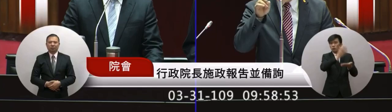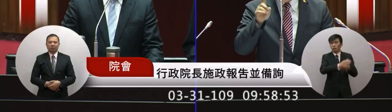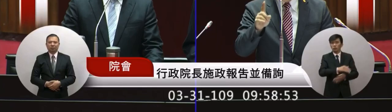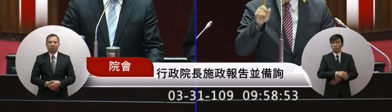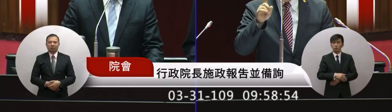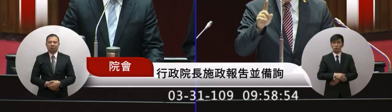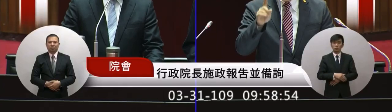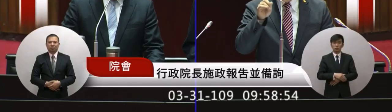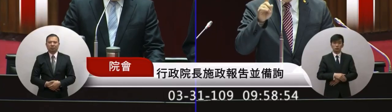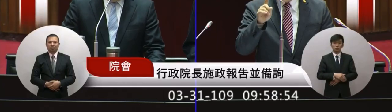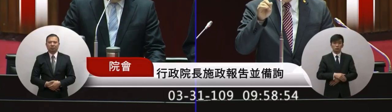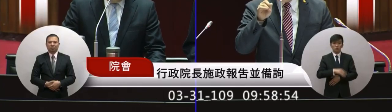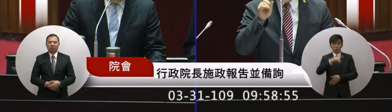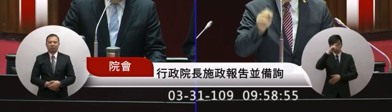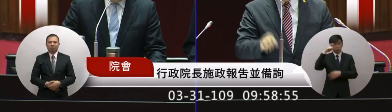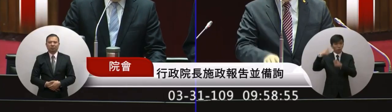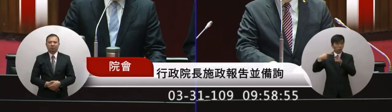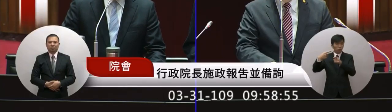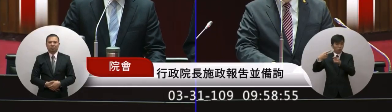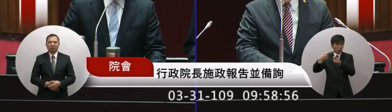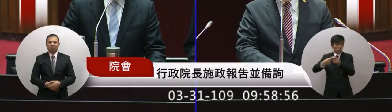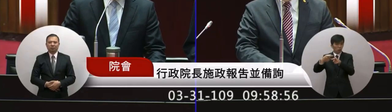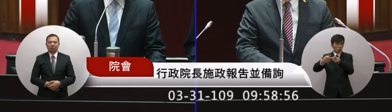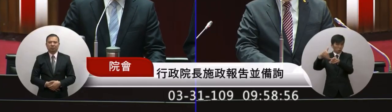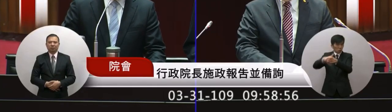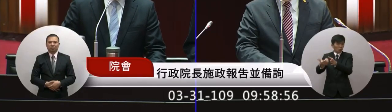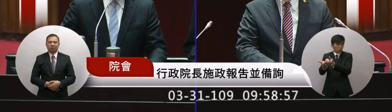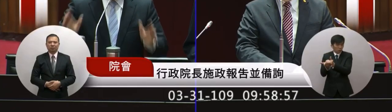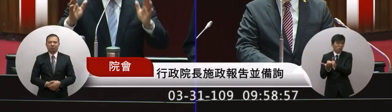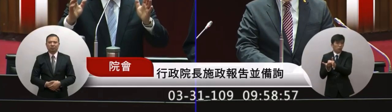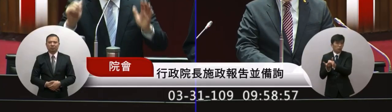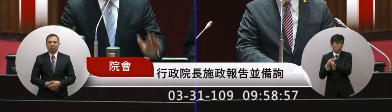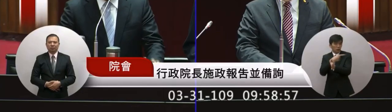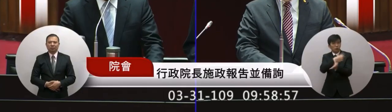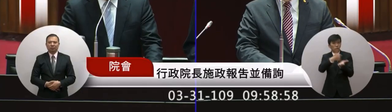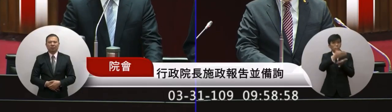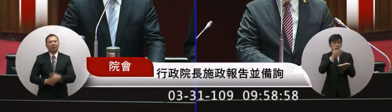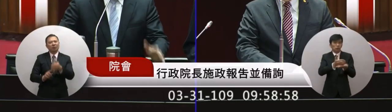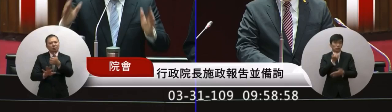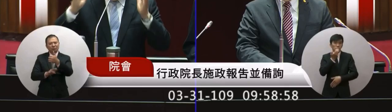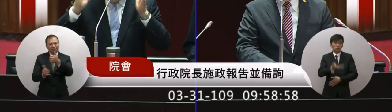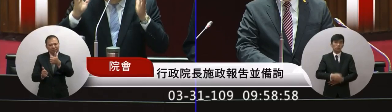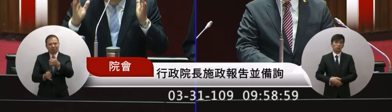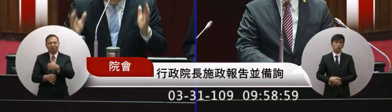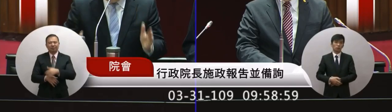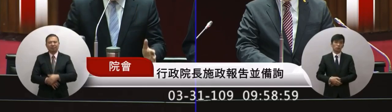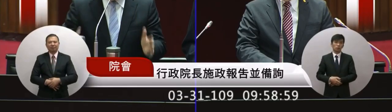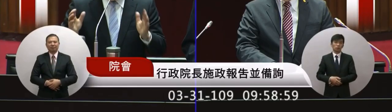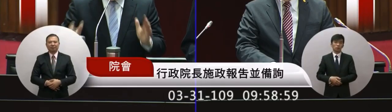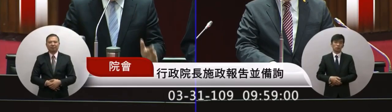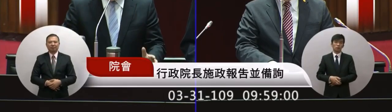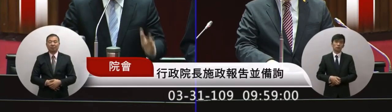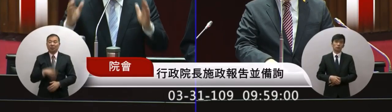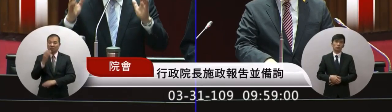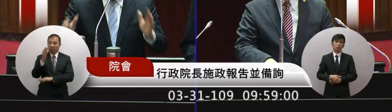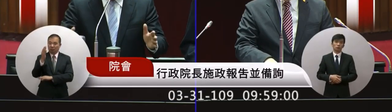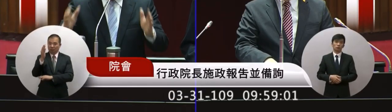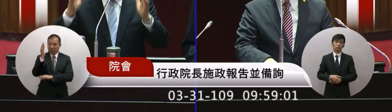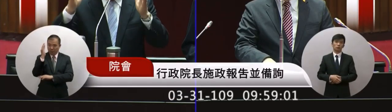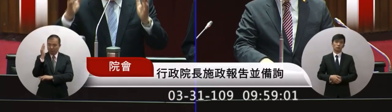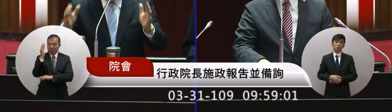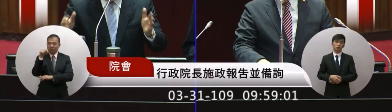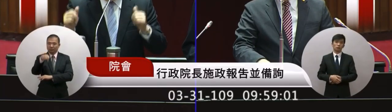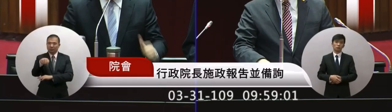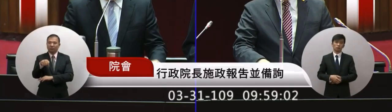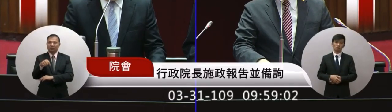这是一个点，至少在明年公投前。 这个委员，我们整个政府对